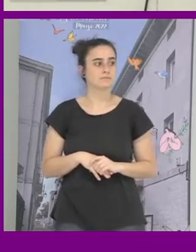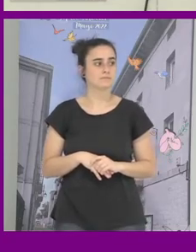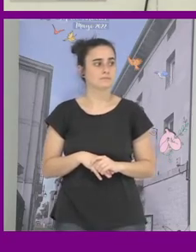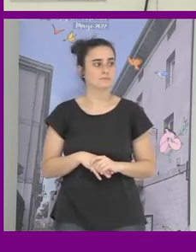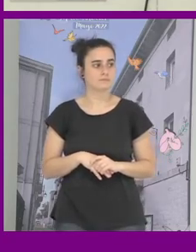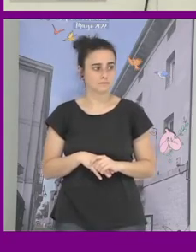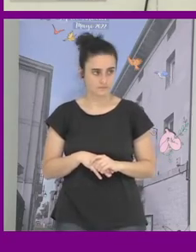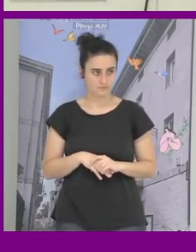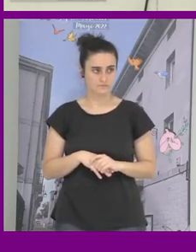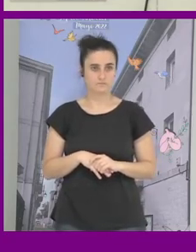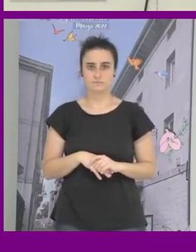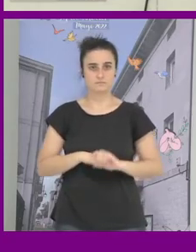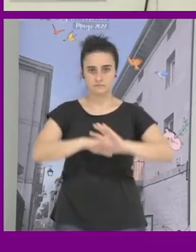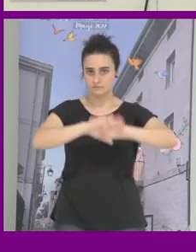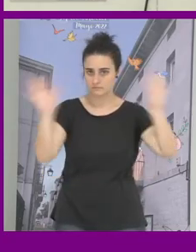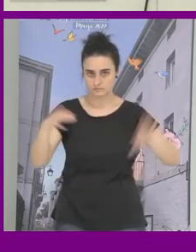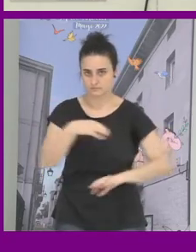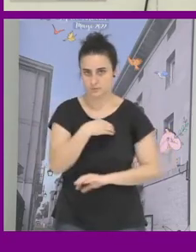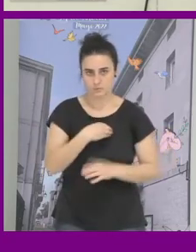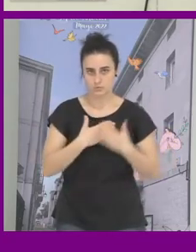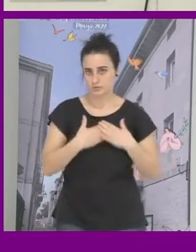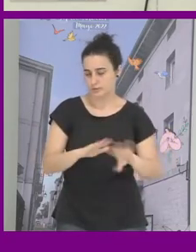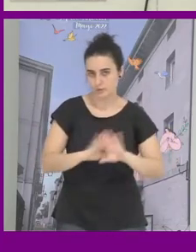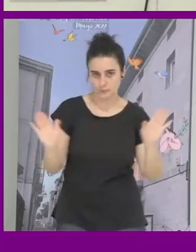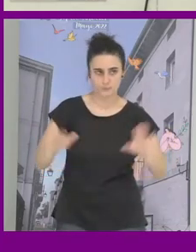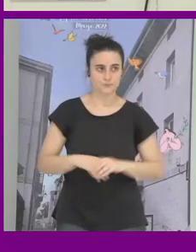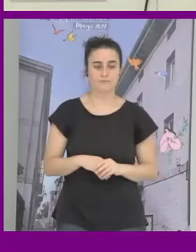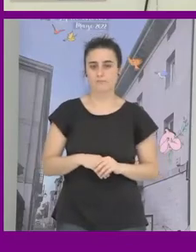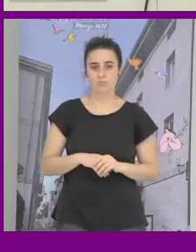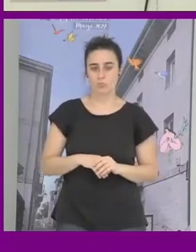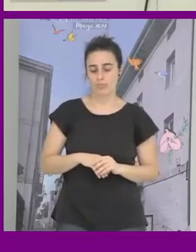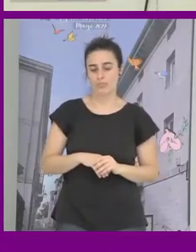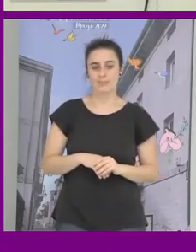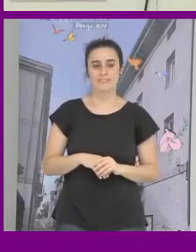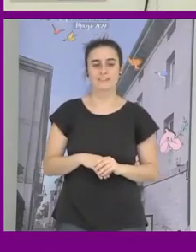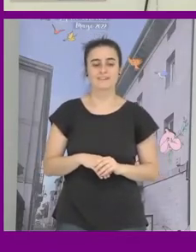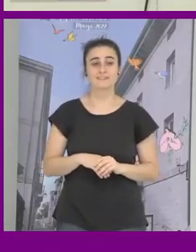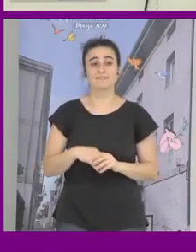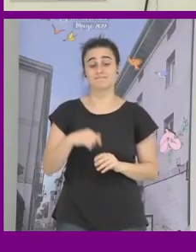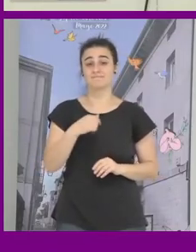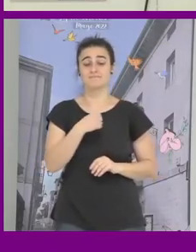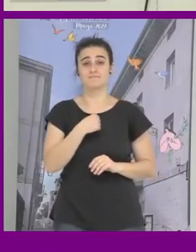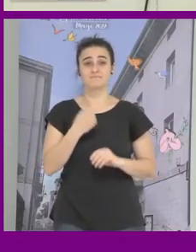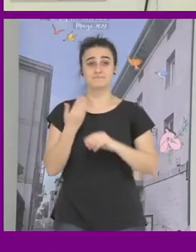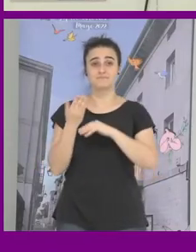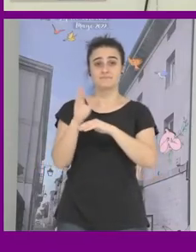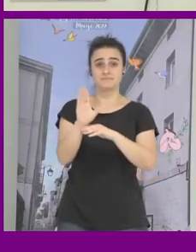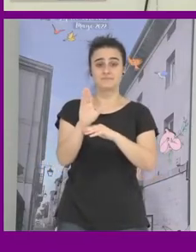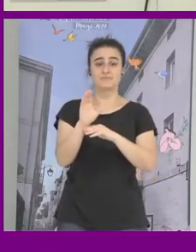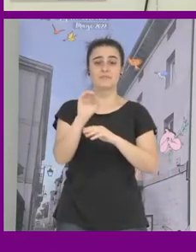Bale, ba, pikutara, sentitzen dut. Bale, ba, ekarri dizuete berez, hori, ba, Omami Blue